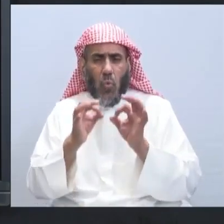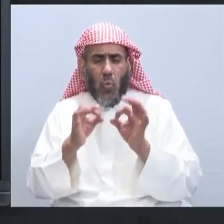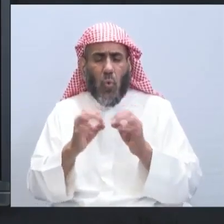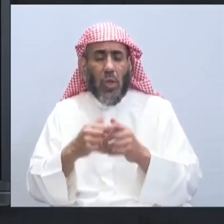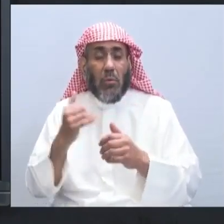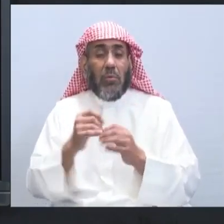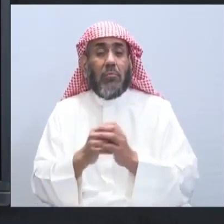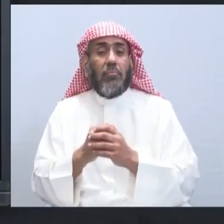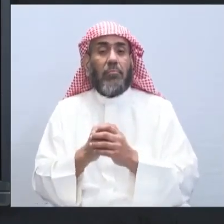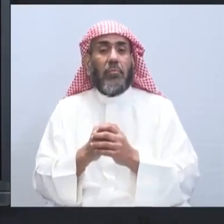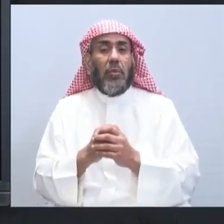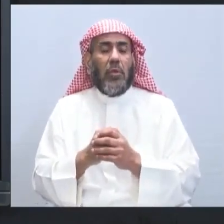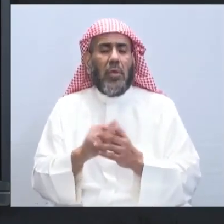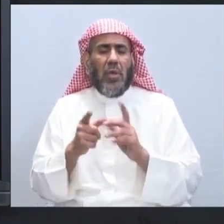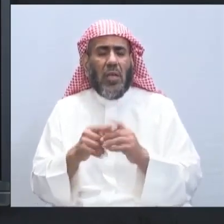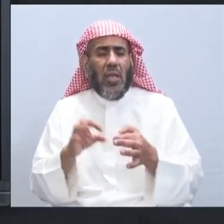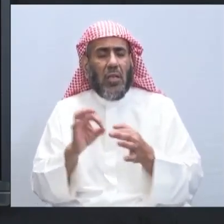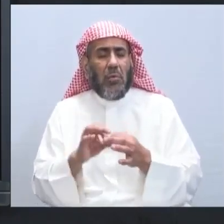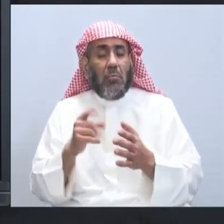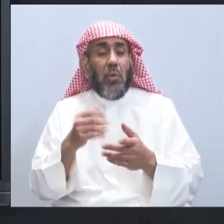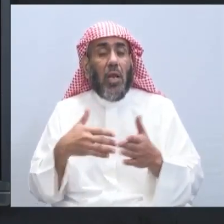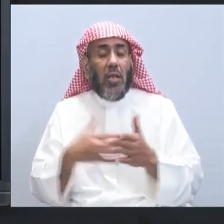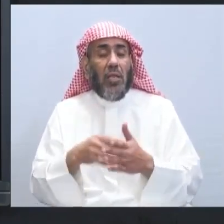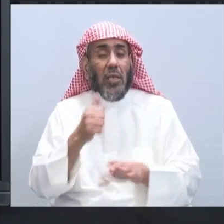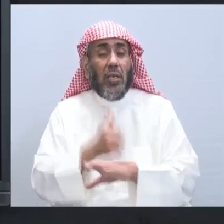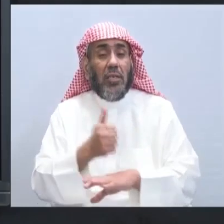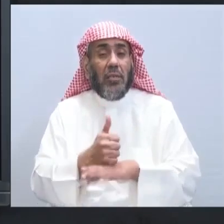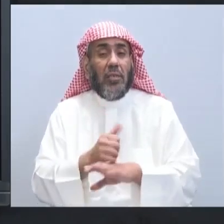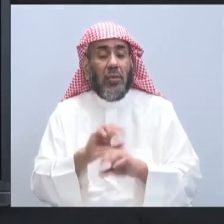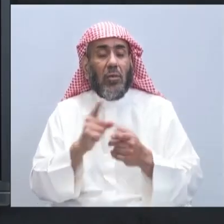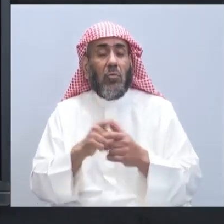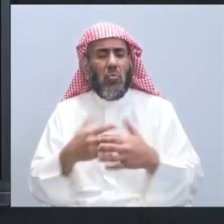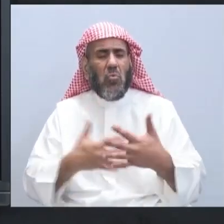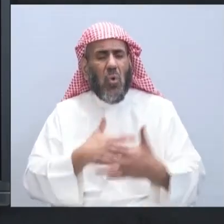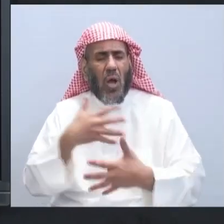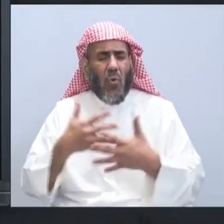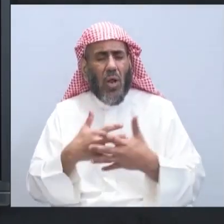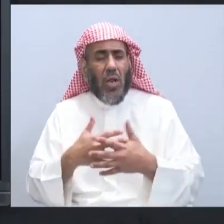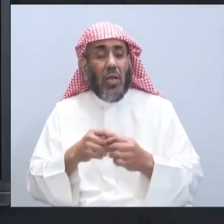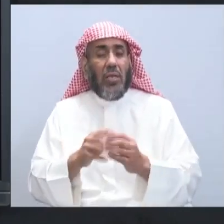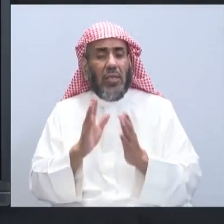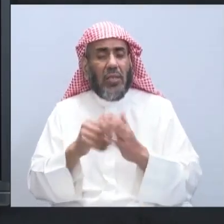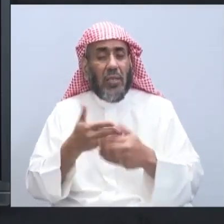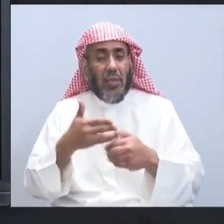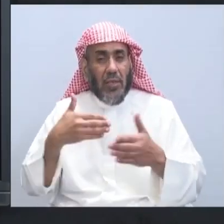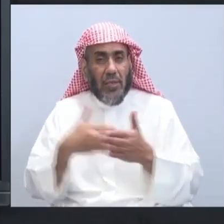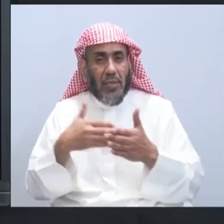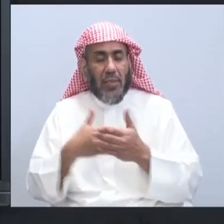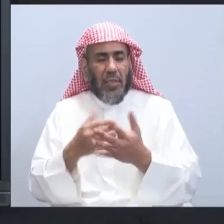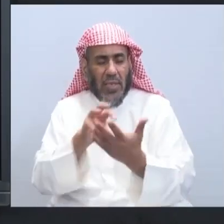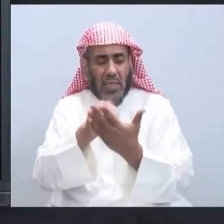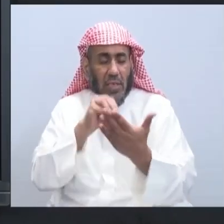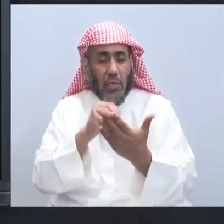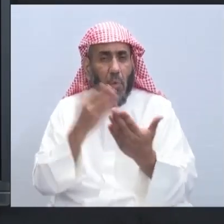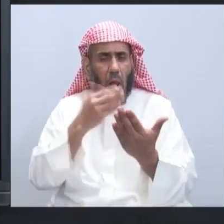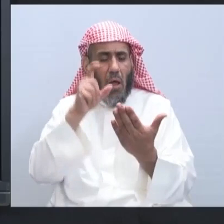الاهتمام تفاصيل دقيقه طبعا قد لا يرتبط بالحدث الرئيس اصلا ولا ولكن هو يحاول التركيز عليها حتى يعني يجذب ايضا